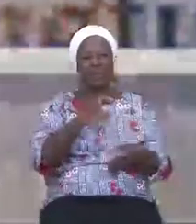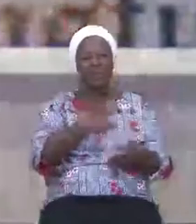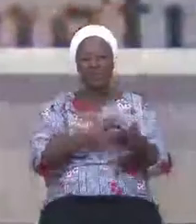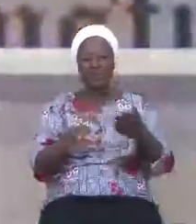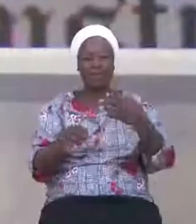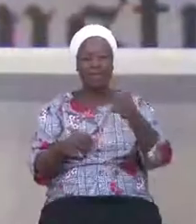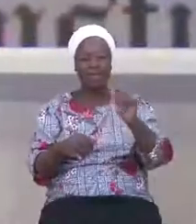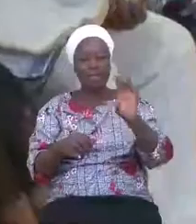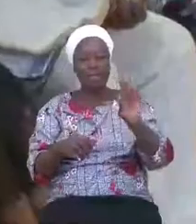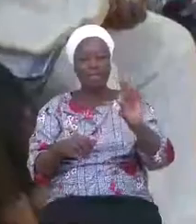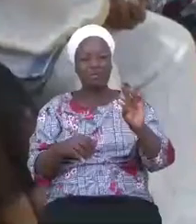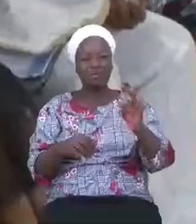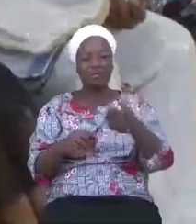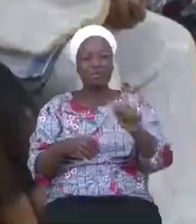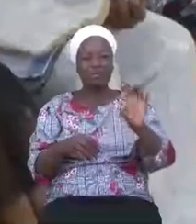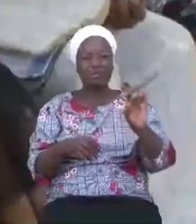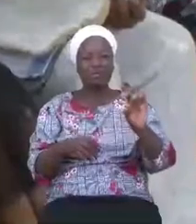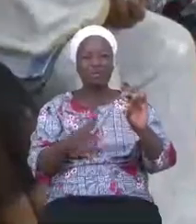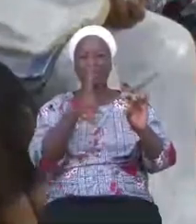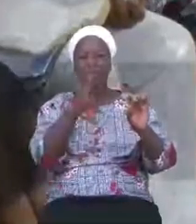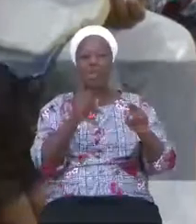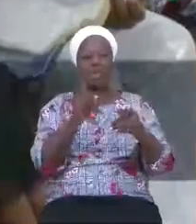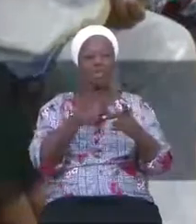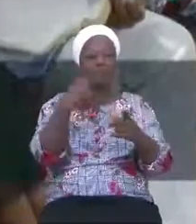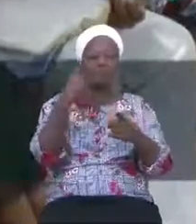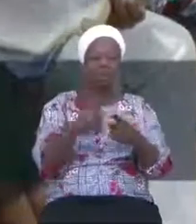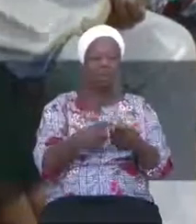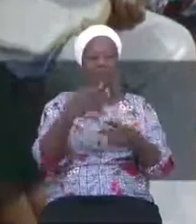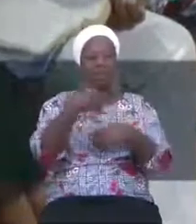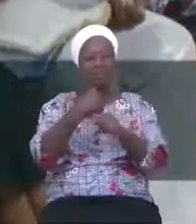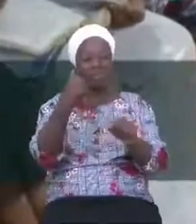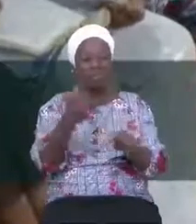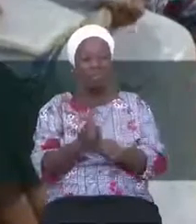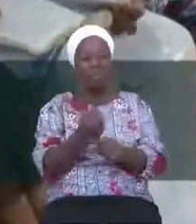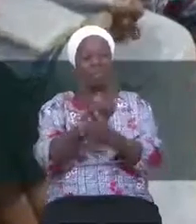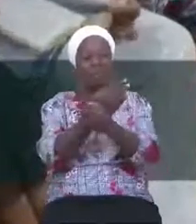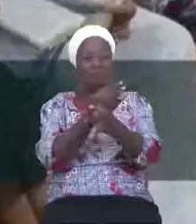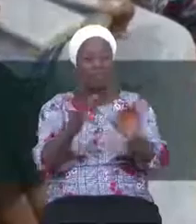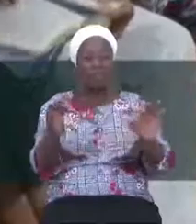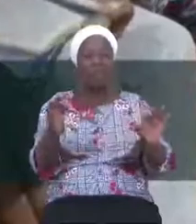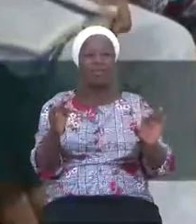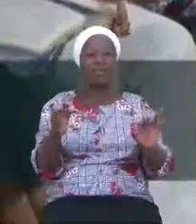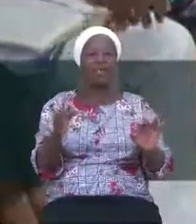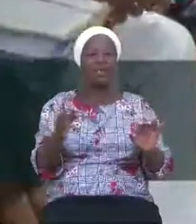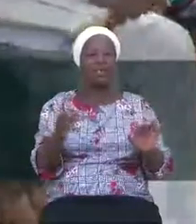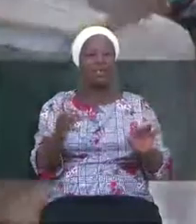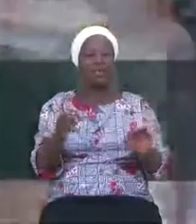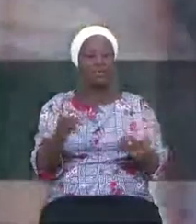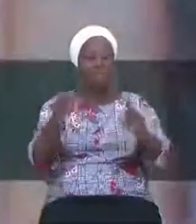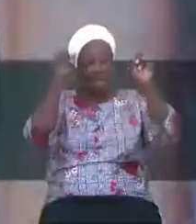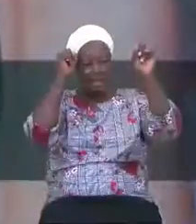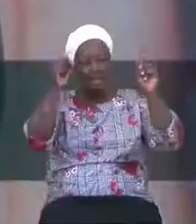18, verset 18 D. Ayant été affranchis du péché,